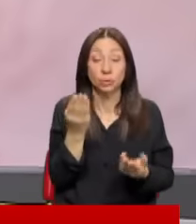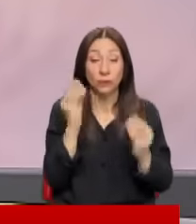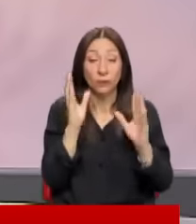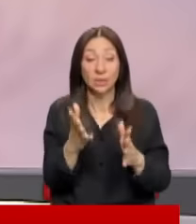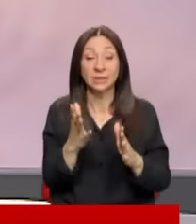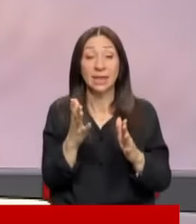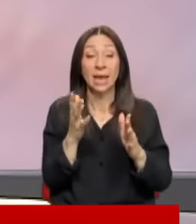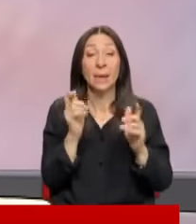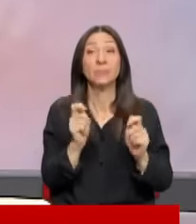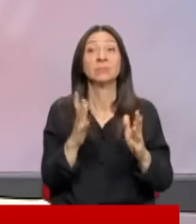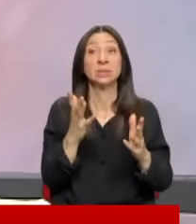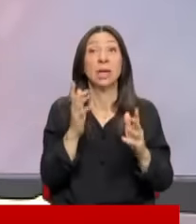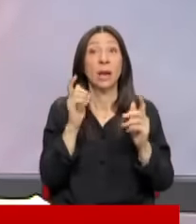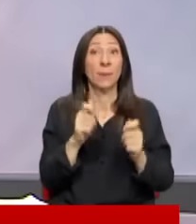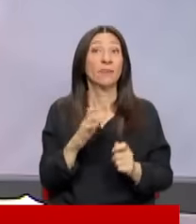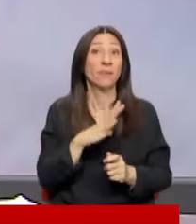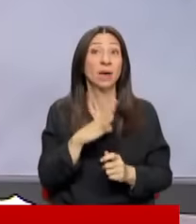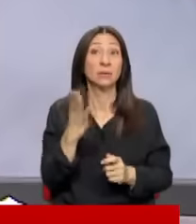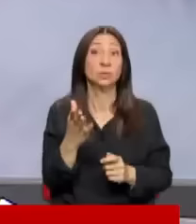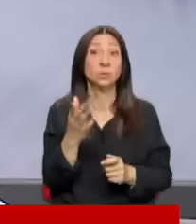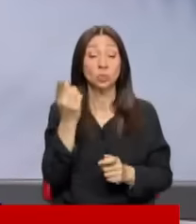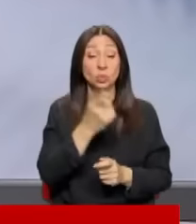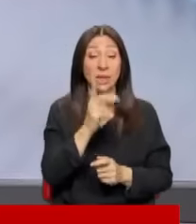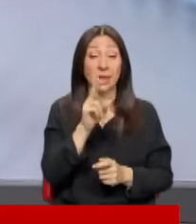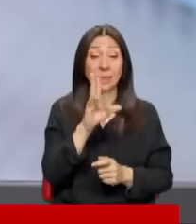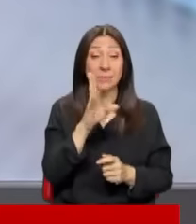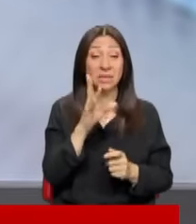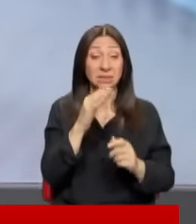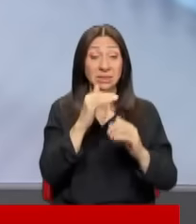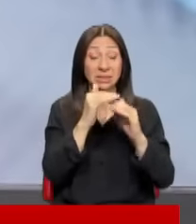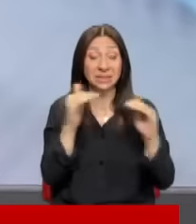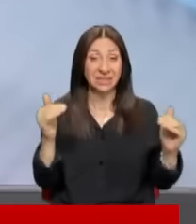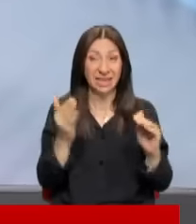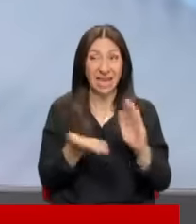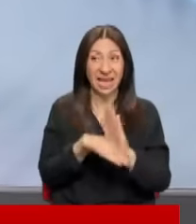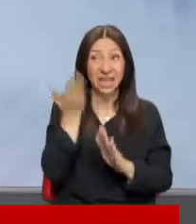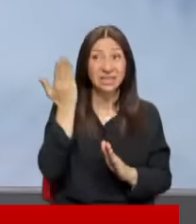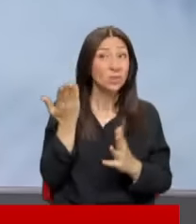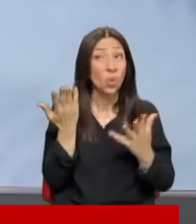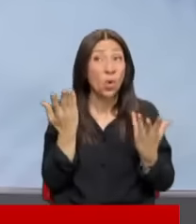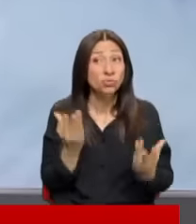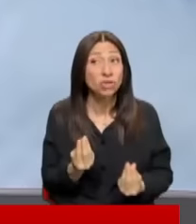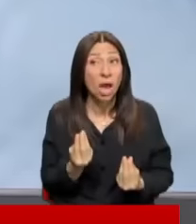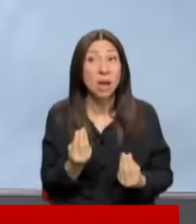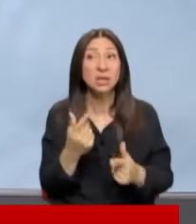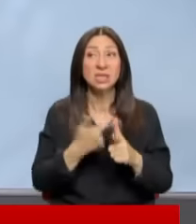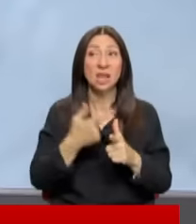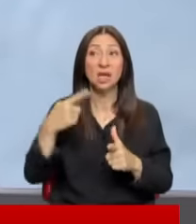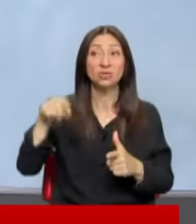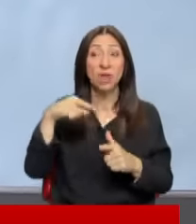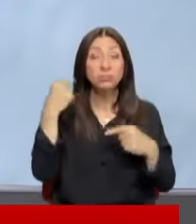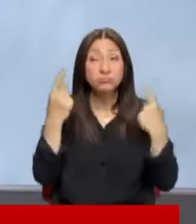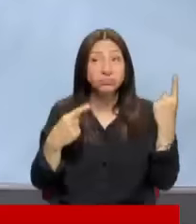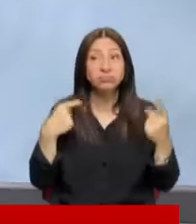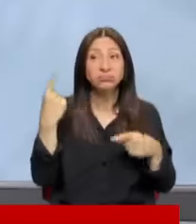ölçüde uygulanmıyor olsa da uygulayan var. %25 zam sınırlaması kalktığında ne olacak halimiz diye kiracılar da kara